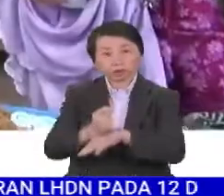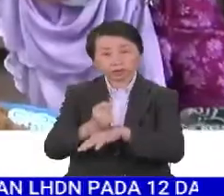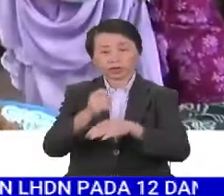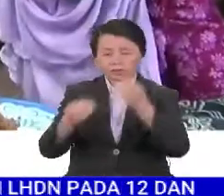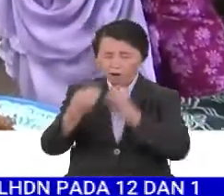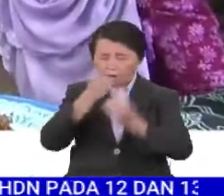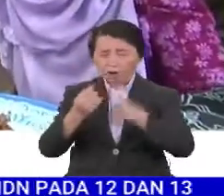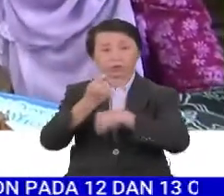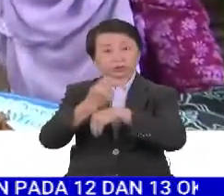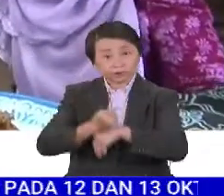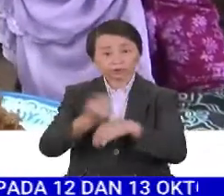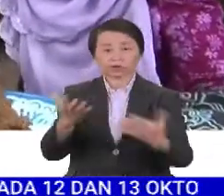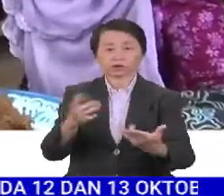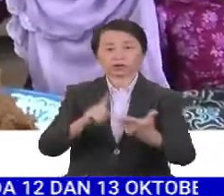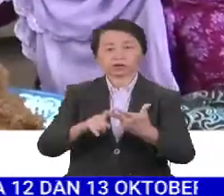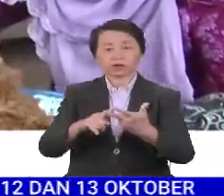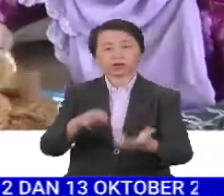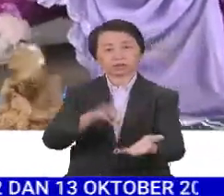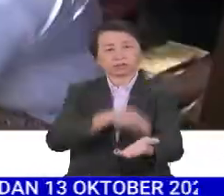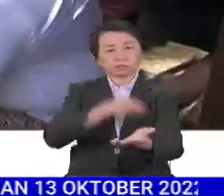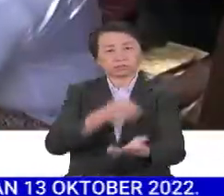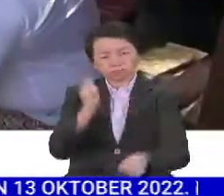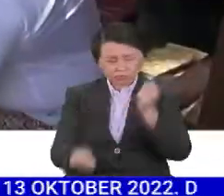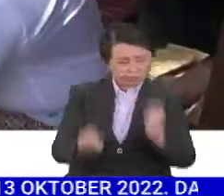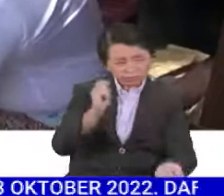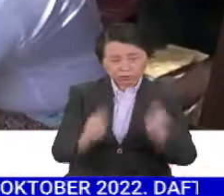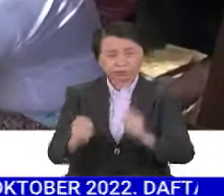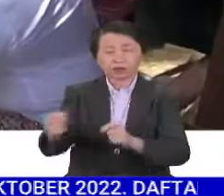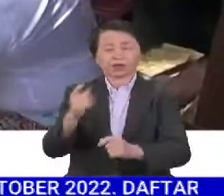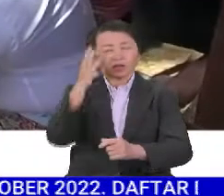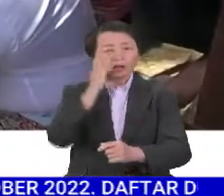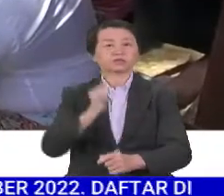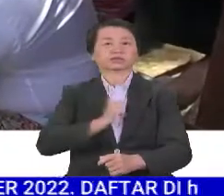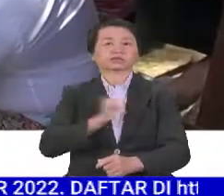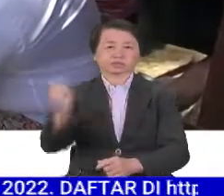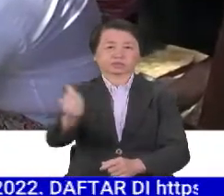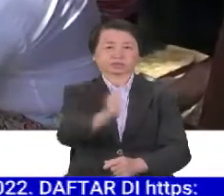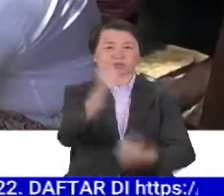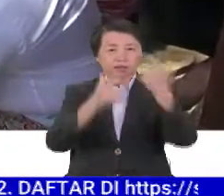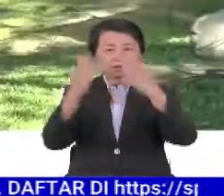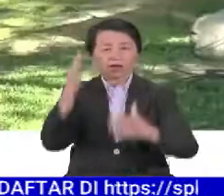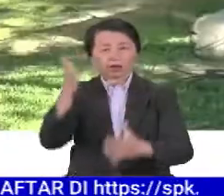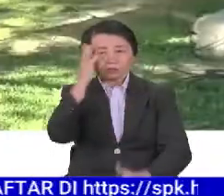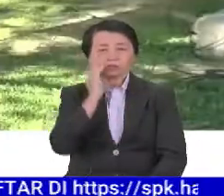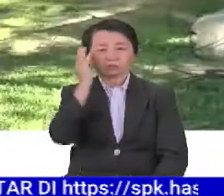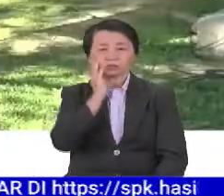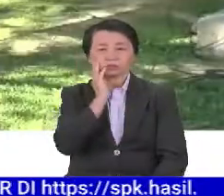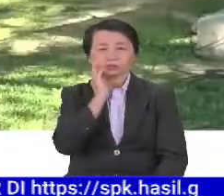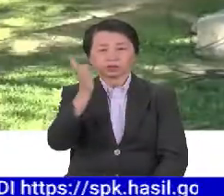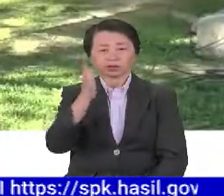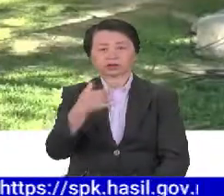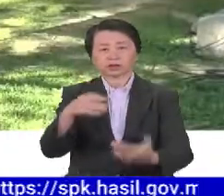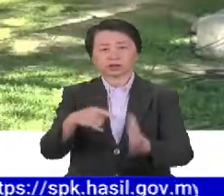makanan-makanan tradisional seni musik seni budaya praju sendiri akan mengalami dan juga